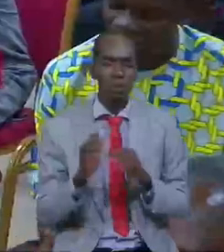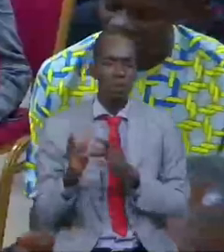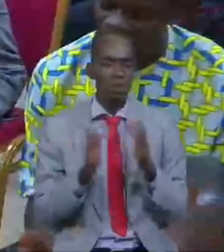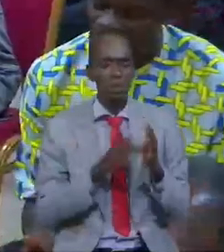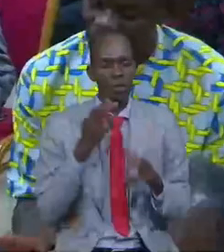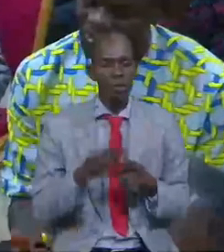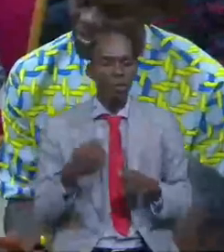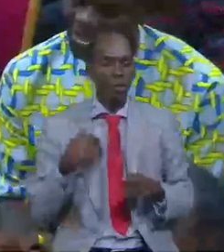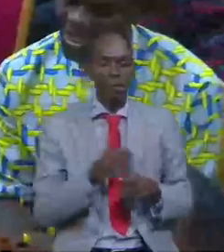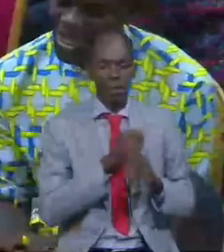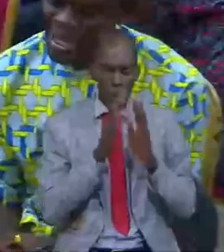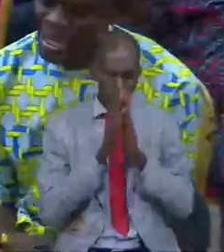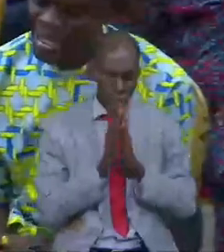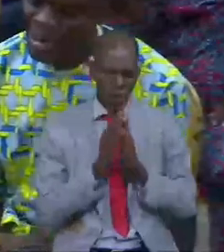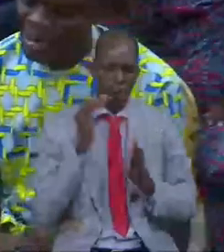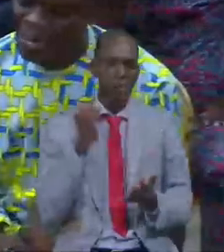prions.